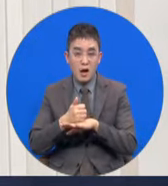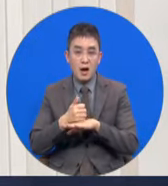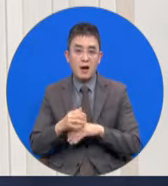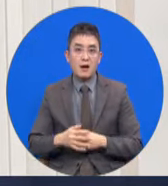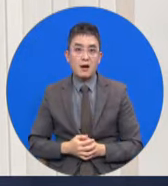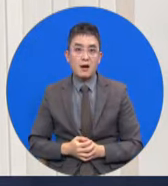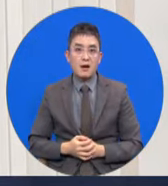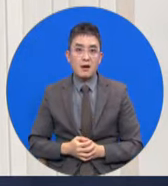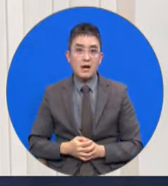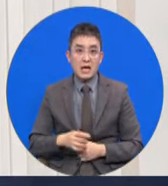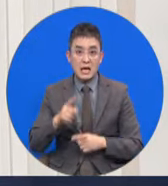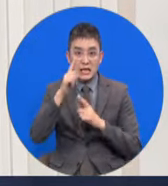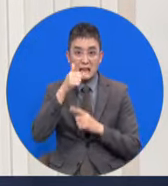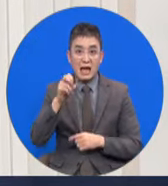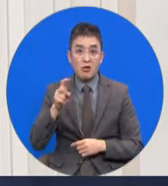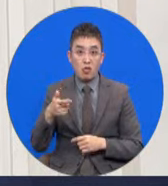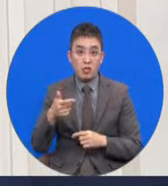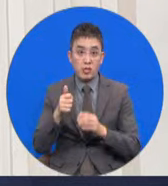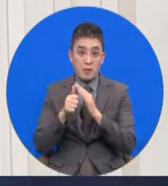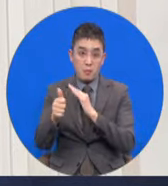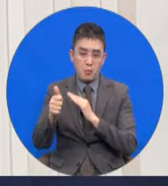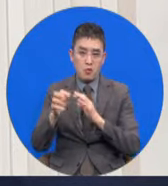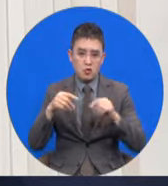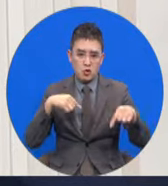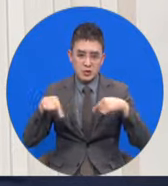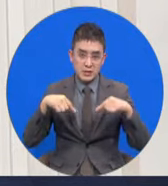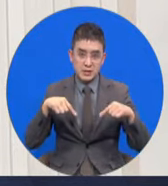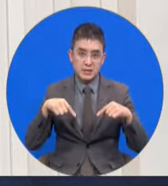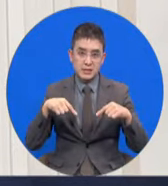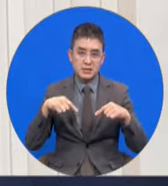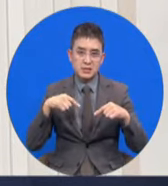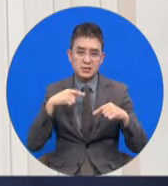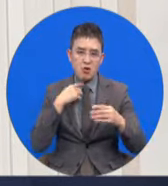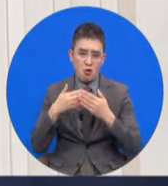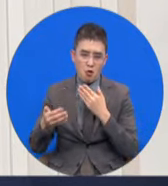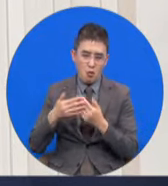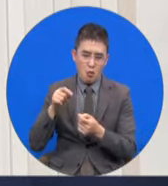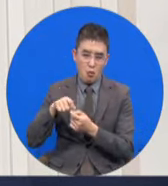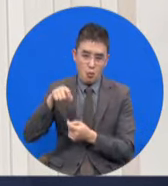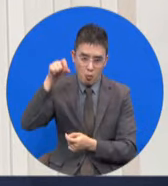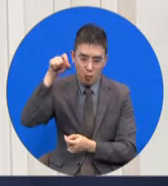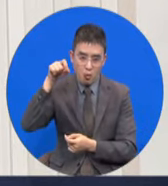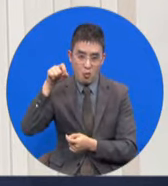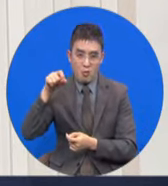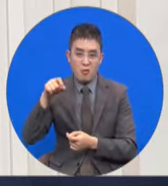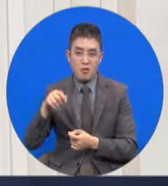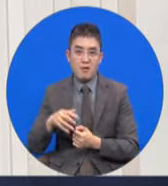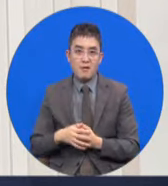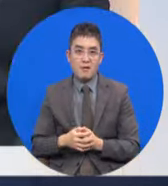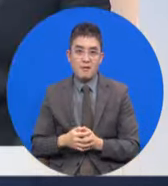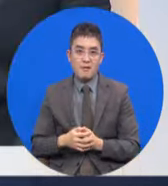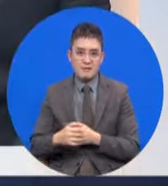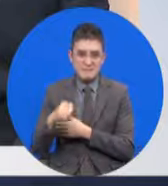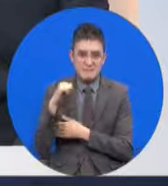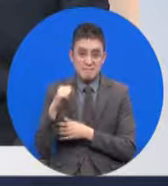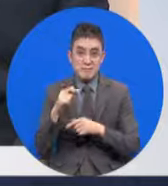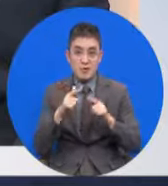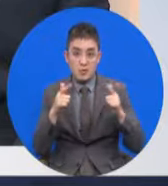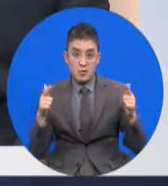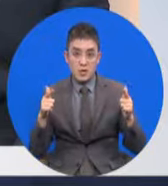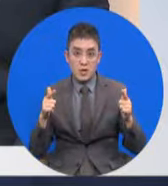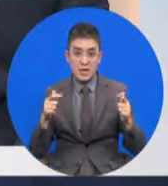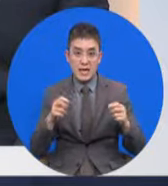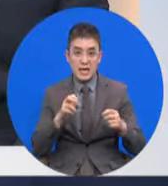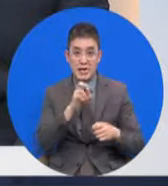사실은 이낙연 대표가 갖고 있는 어떤 정치적 경력이라든가 영향력 또 지금 야권